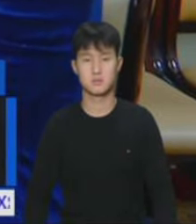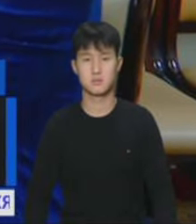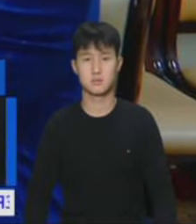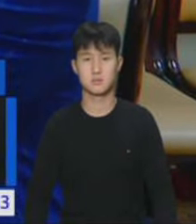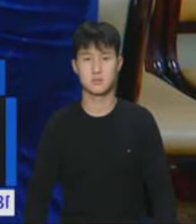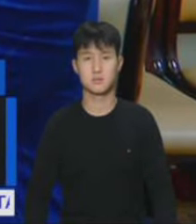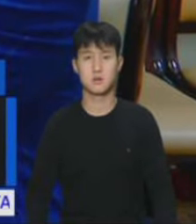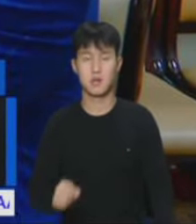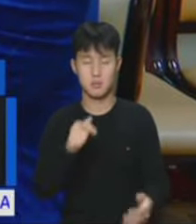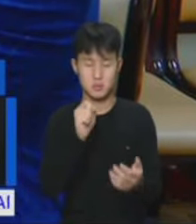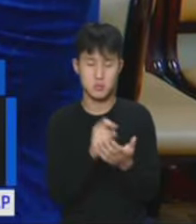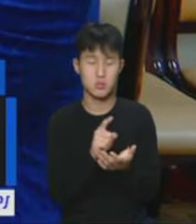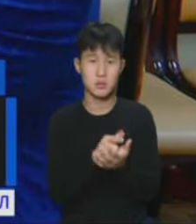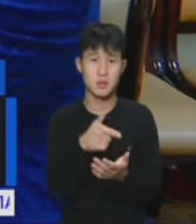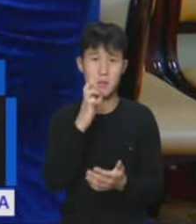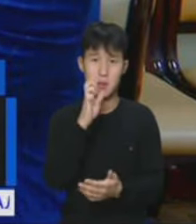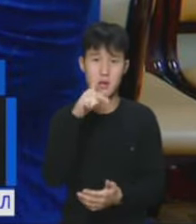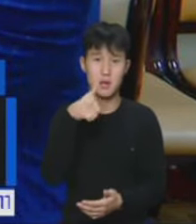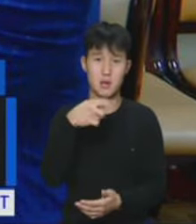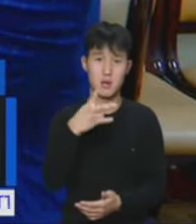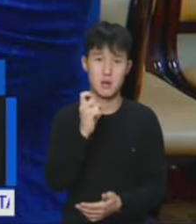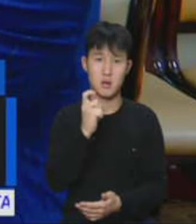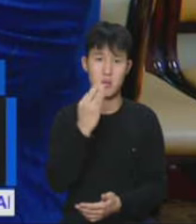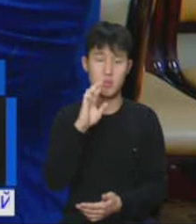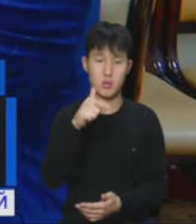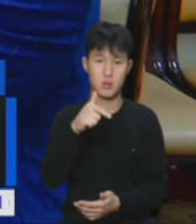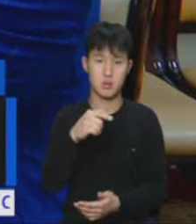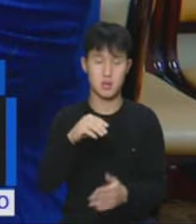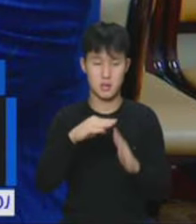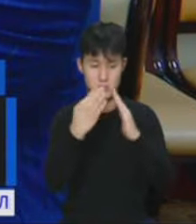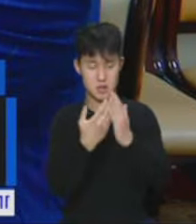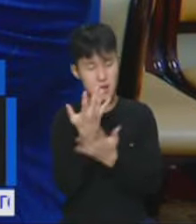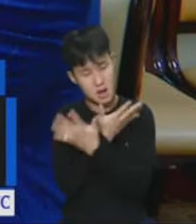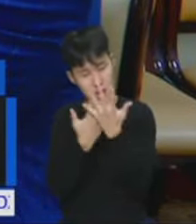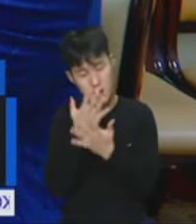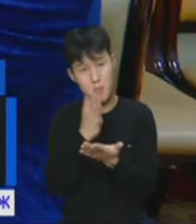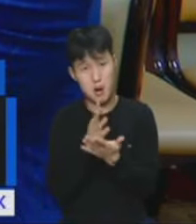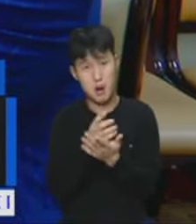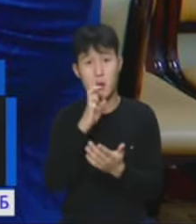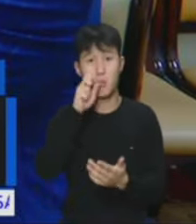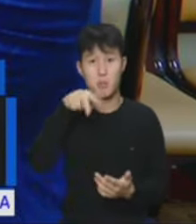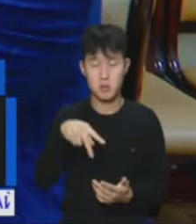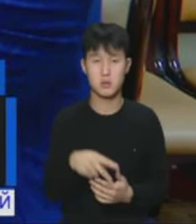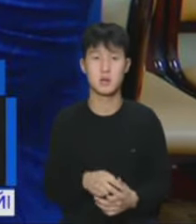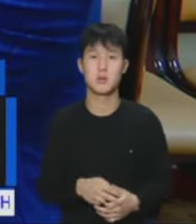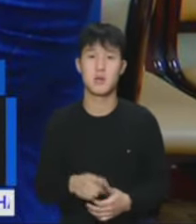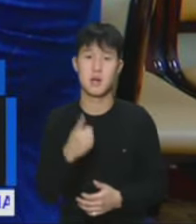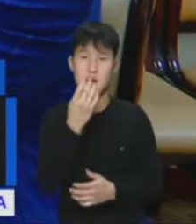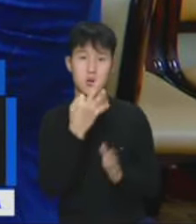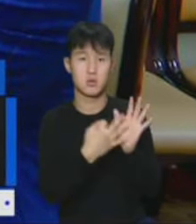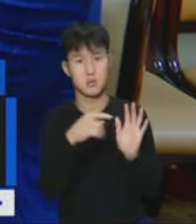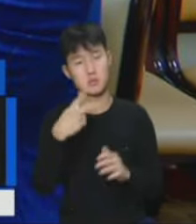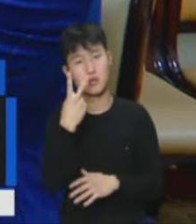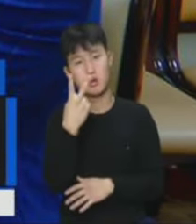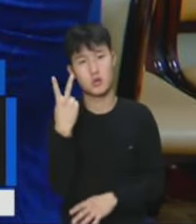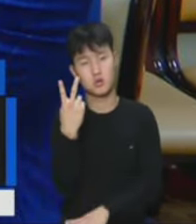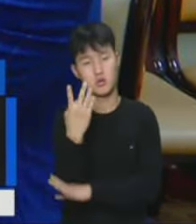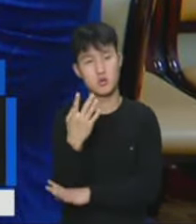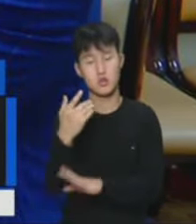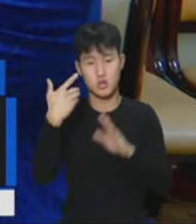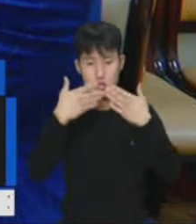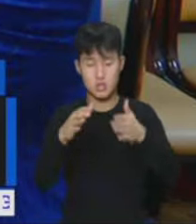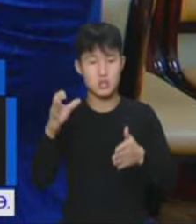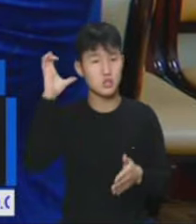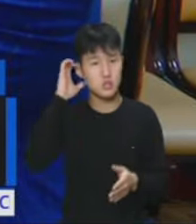хамаг олон Бэган хоёгийг за тэр ар гэрийнх нь ярьж байгаагаар бол тэр 18-аас 22-ны сонсголд